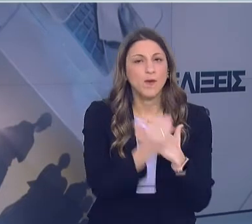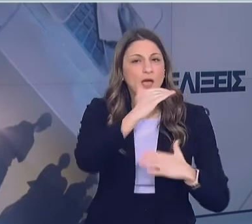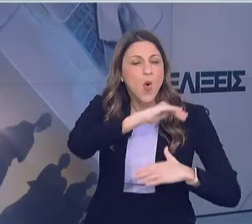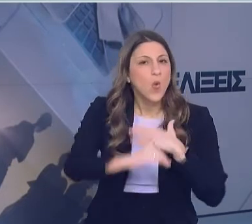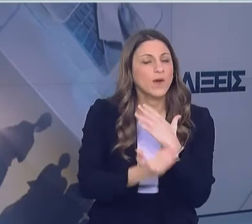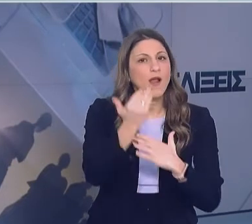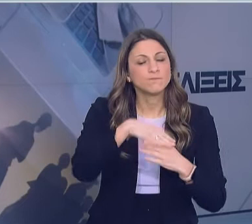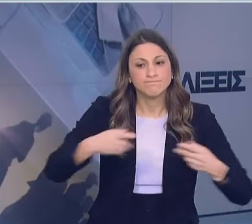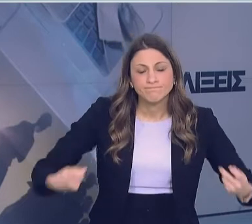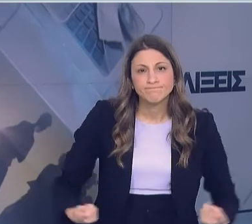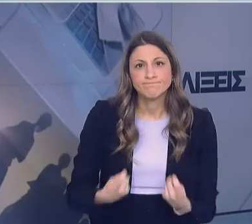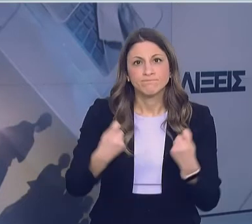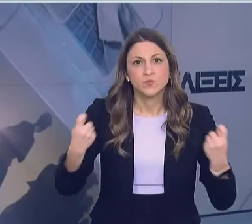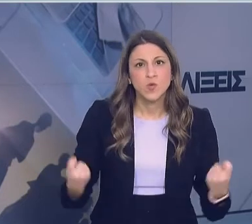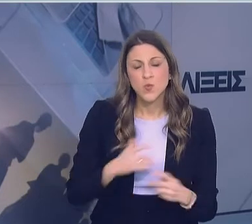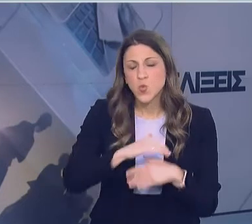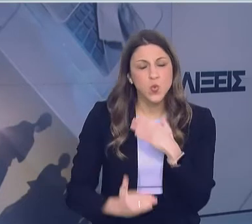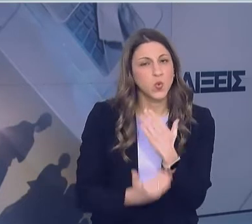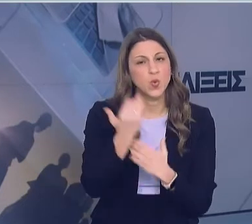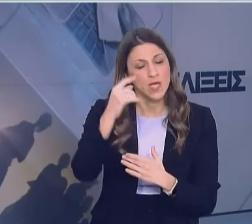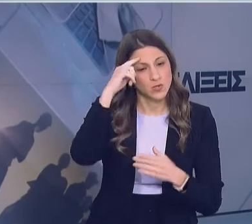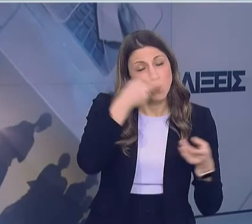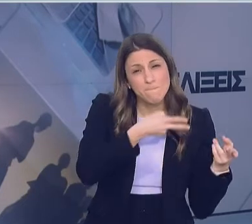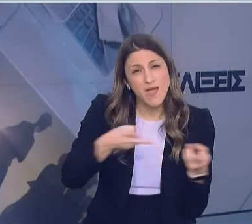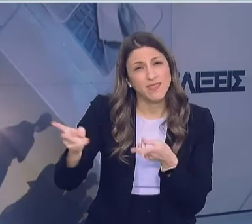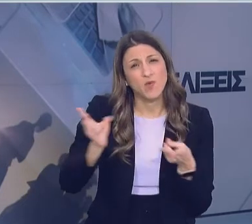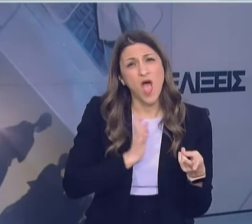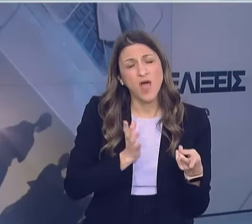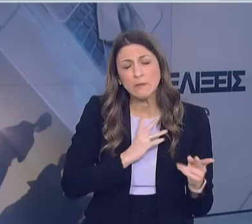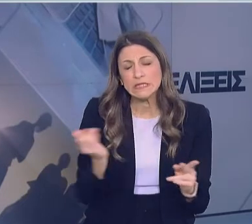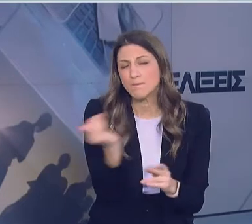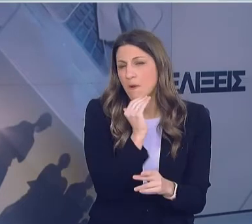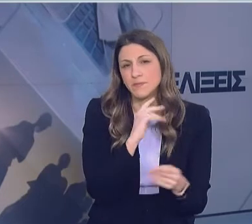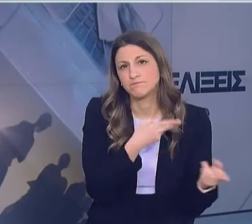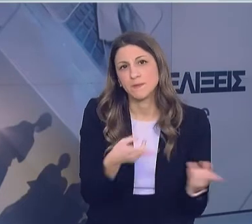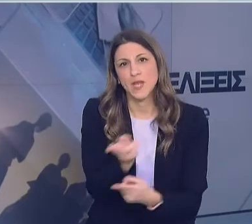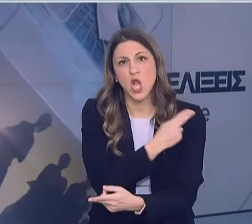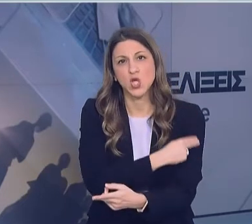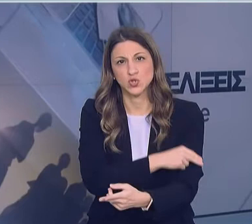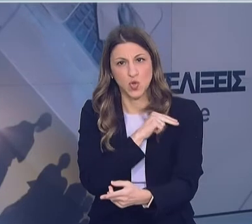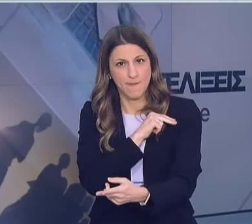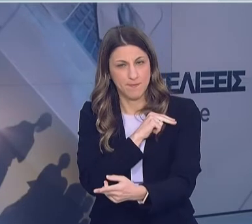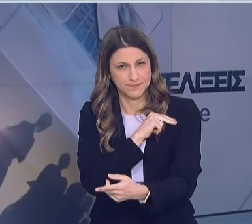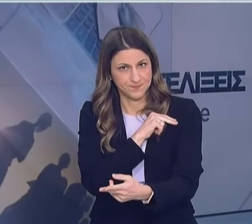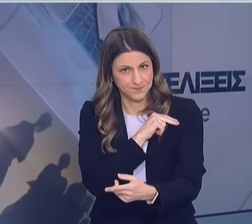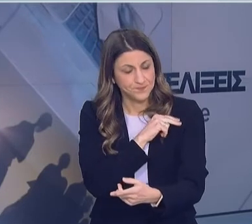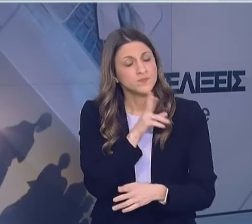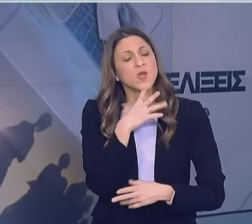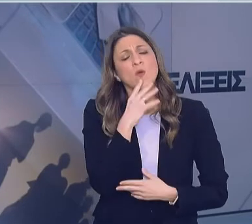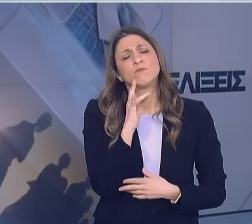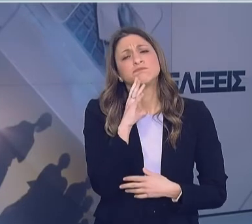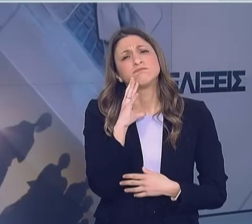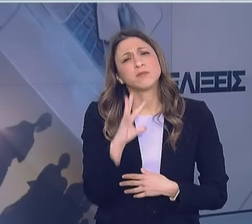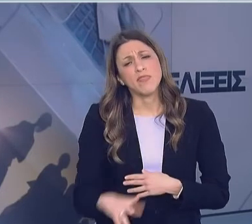24ωρο φροντίζουν για την όσο το δυνατόν γρηγορότερη μεταφορά των ασθενών στα νοσοκομεία, που εκτός των άλλων περιστατικών της